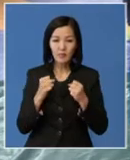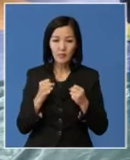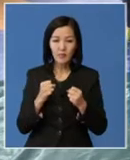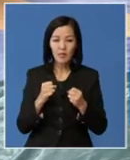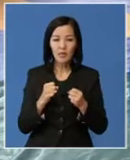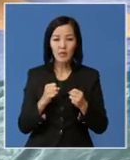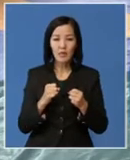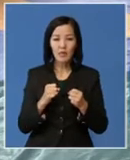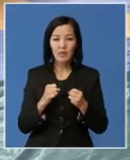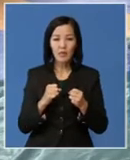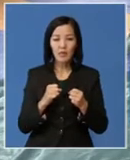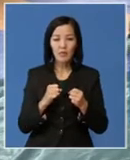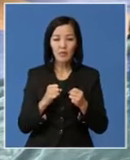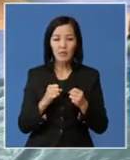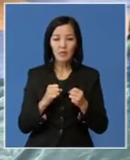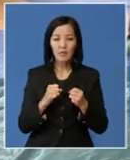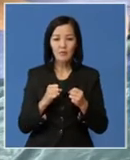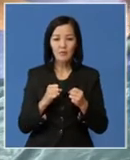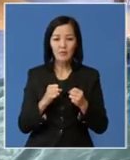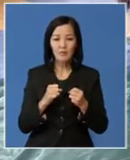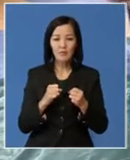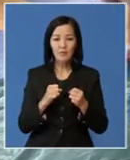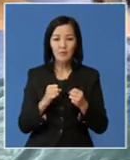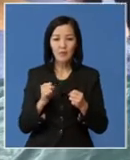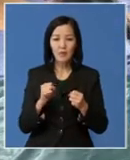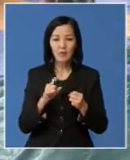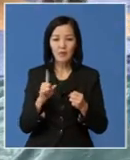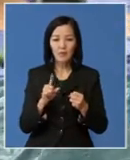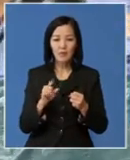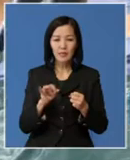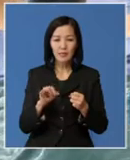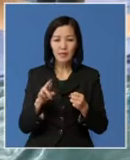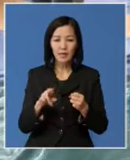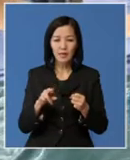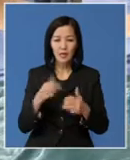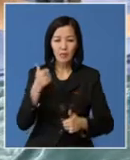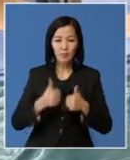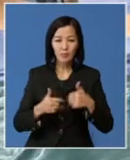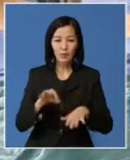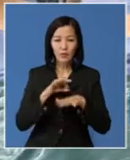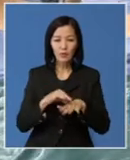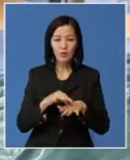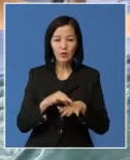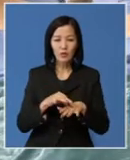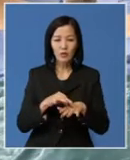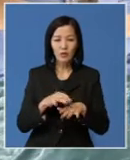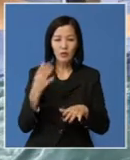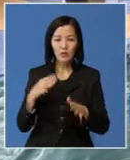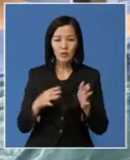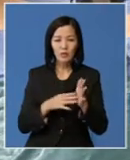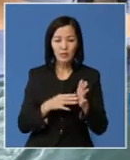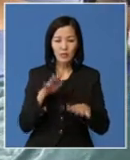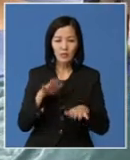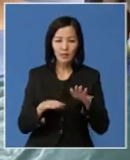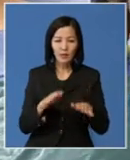Азия чемпионаты өтті, 2004-2006 жылы. Және ода Алихан Далабай Алихан 48-де жеңімпаз болды.